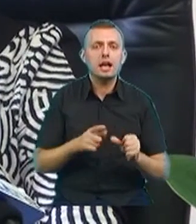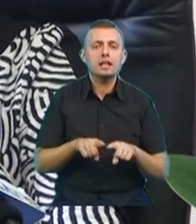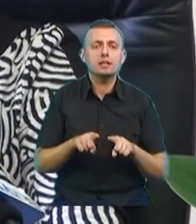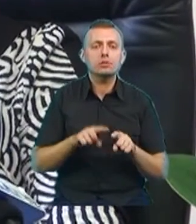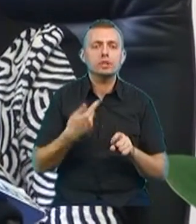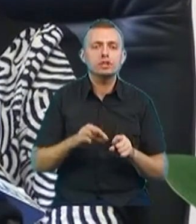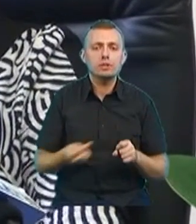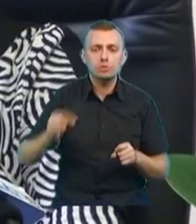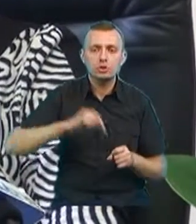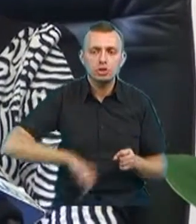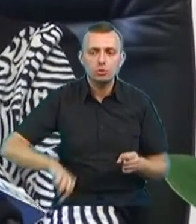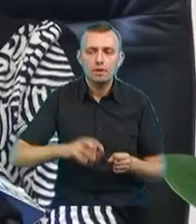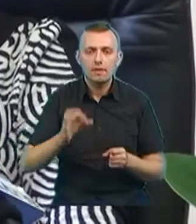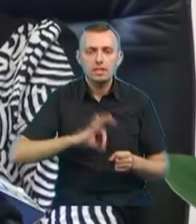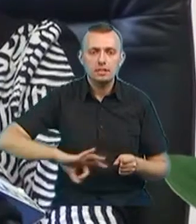nie zgłoszenia się w wyznaczonych